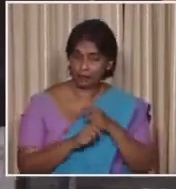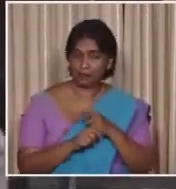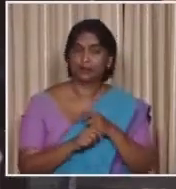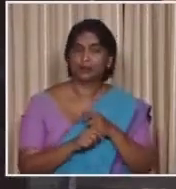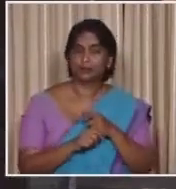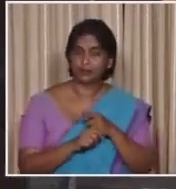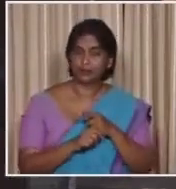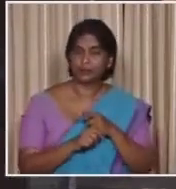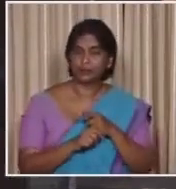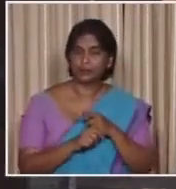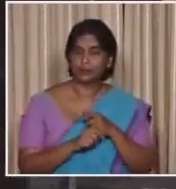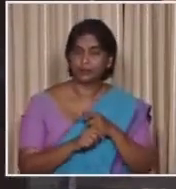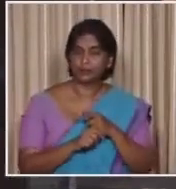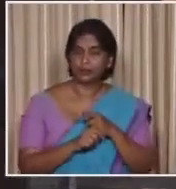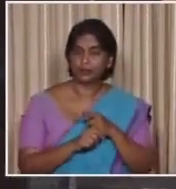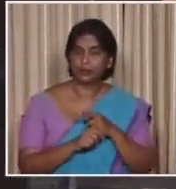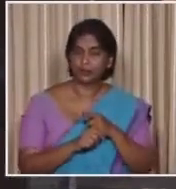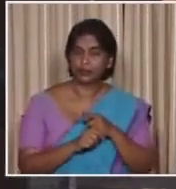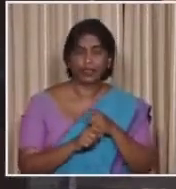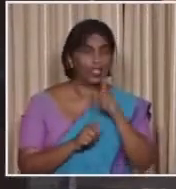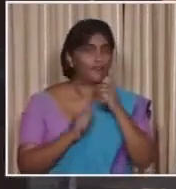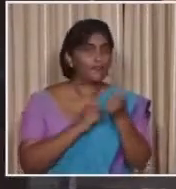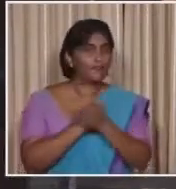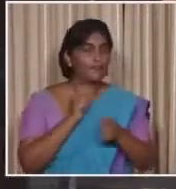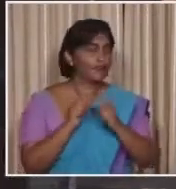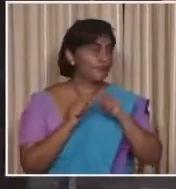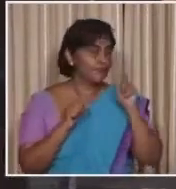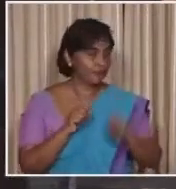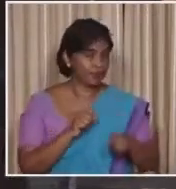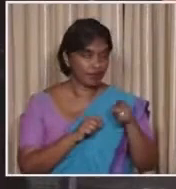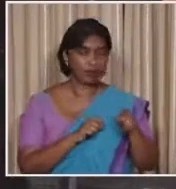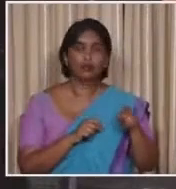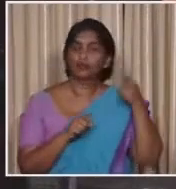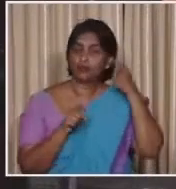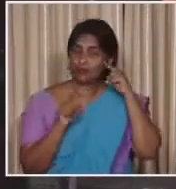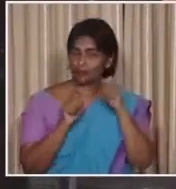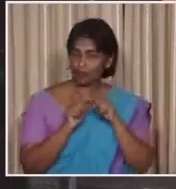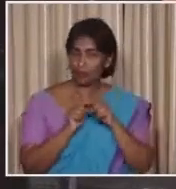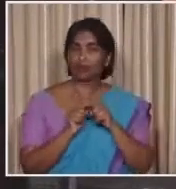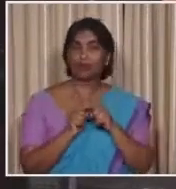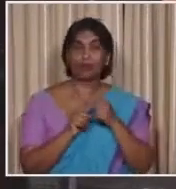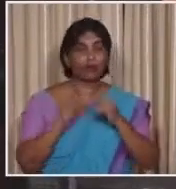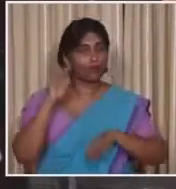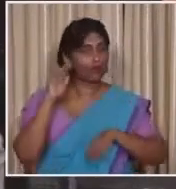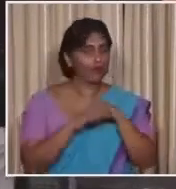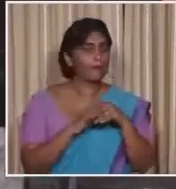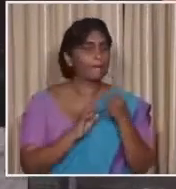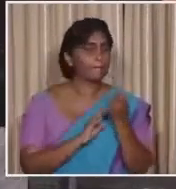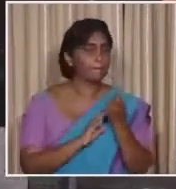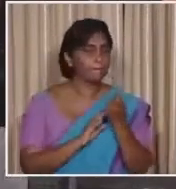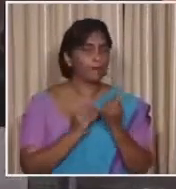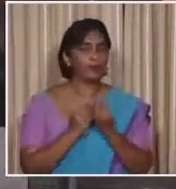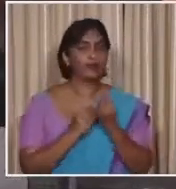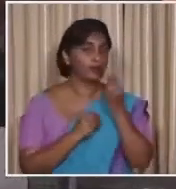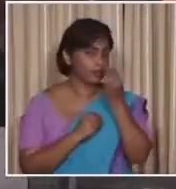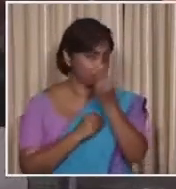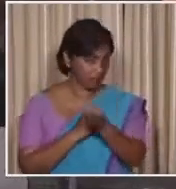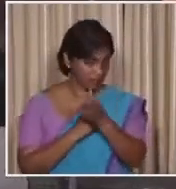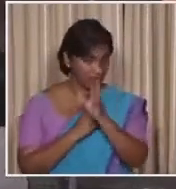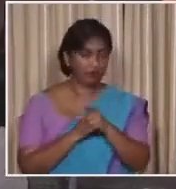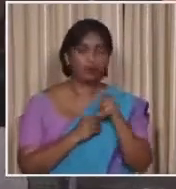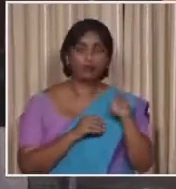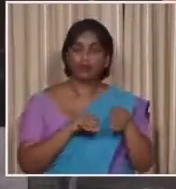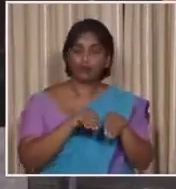படிமார்க்கெட்டிங் போர்டு நெல் சந்தைப்படுத்தும் சபை மூலம் ஒரு நெல்லிற்கு ஒரு நிர்ணயமான விலையை நிர்ணயித்து